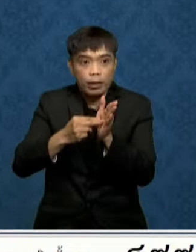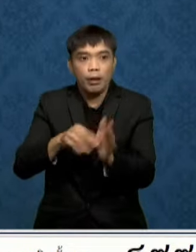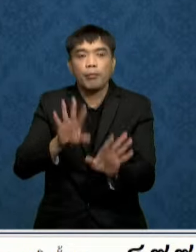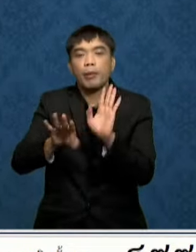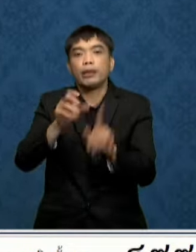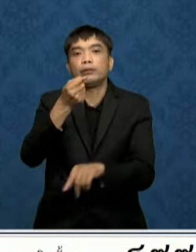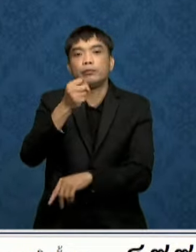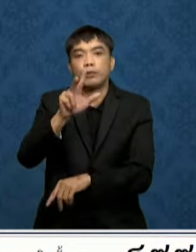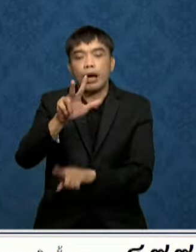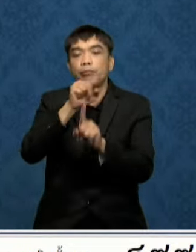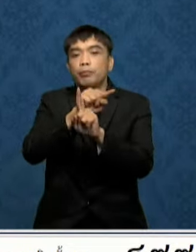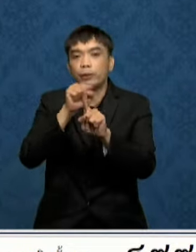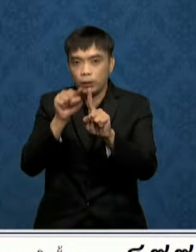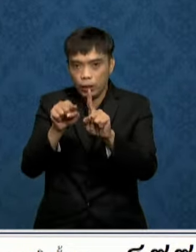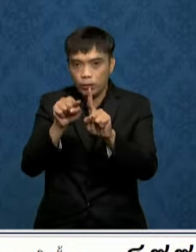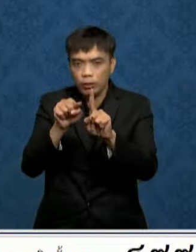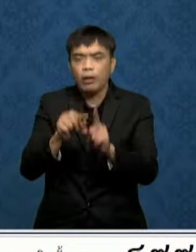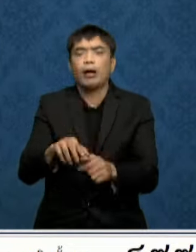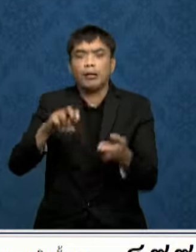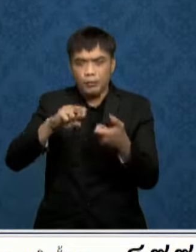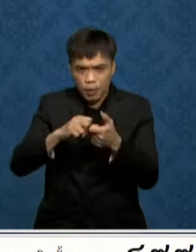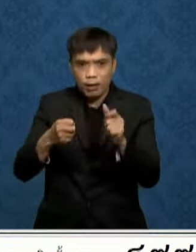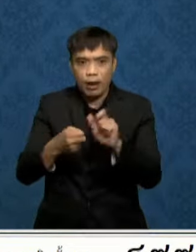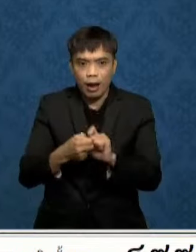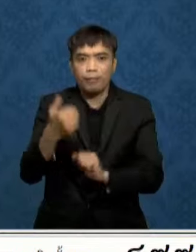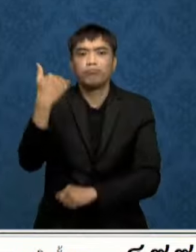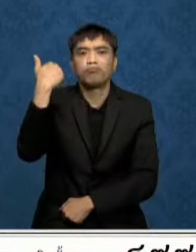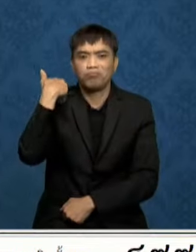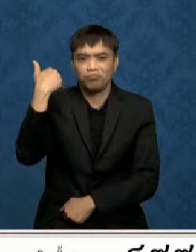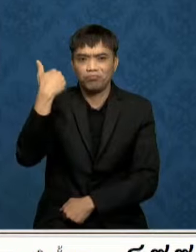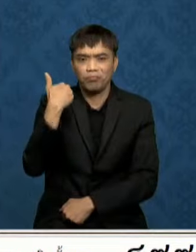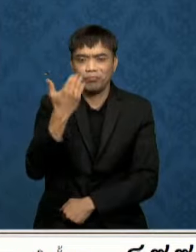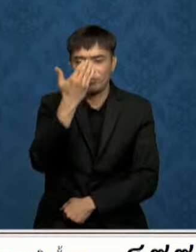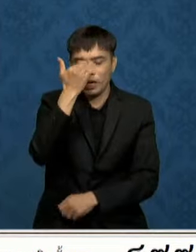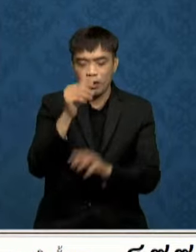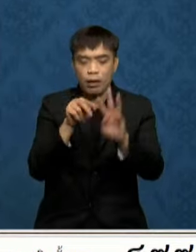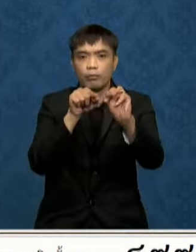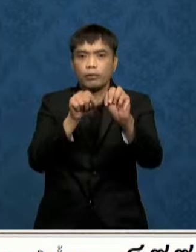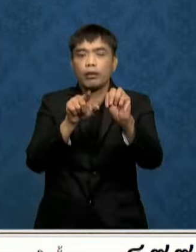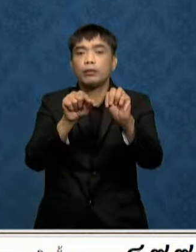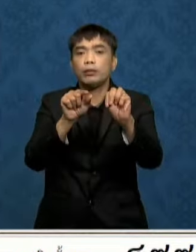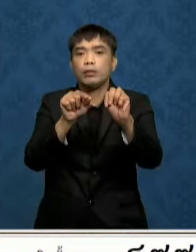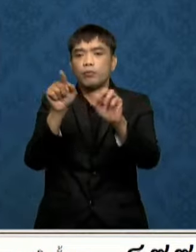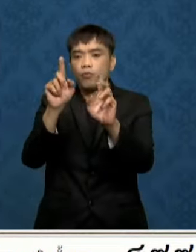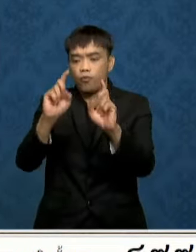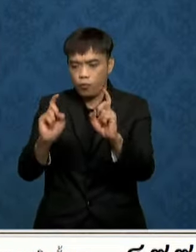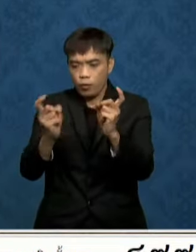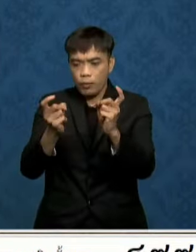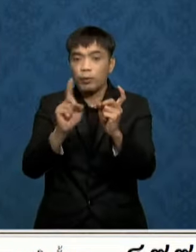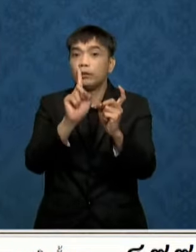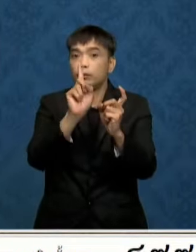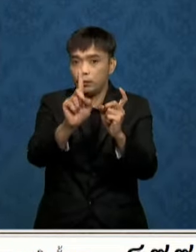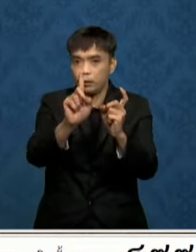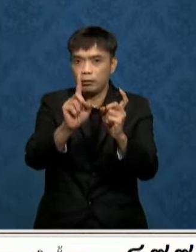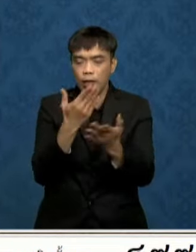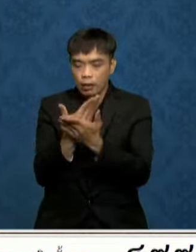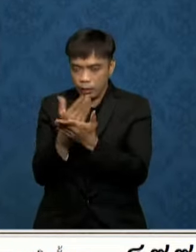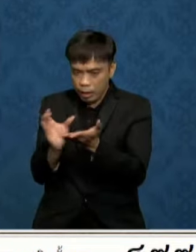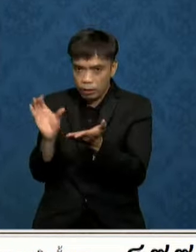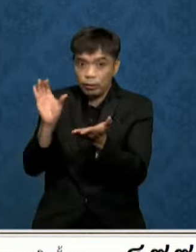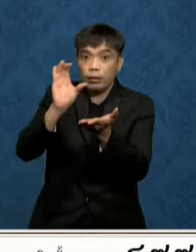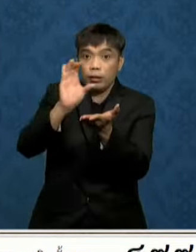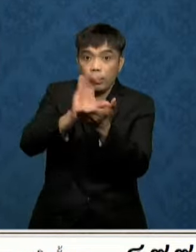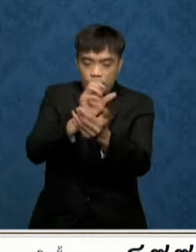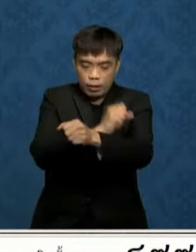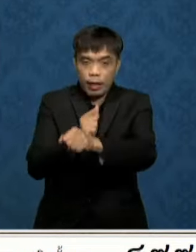เองอันนี้มีปัญหาแน่ๆนะคะท่านประธานมาตรา 20บ 1นะคะเราต้องมีรายจ่ายลงทุนมากกว่า